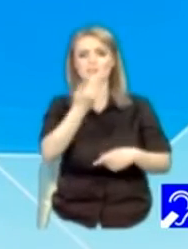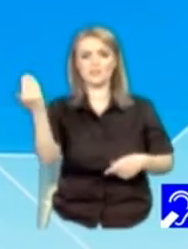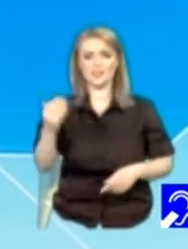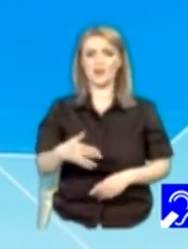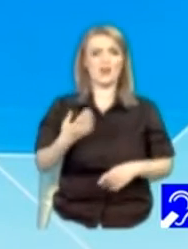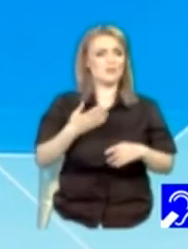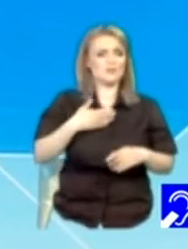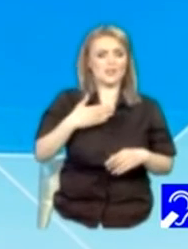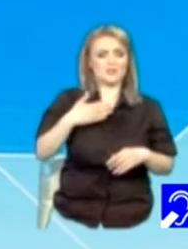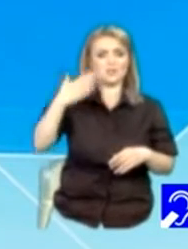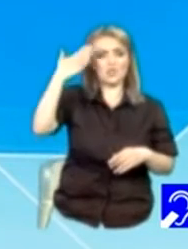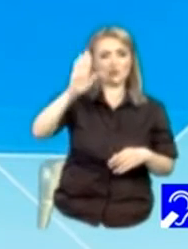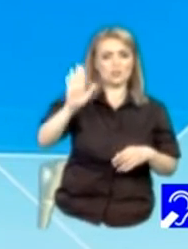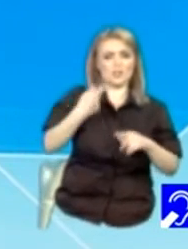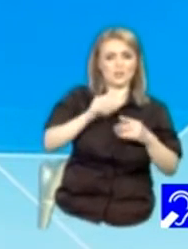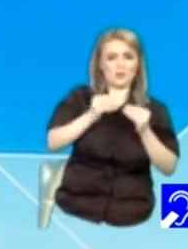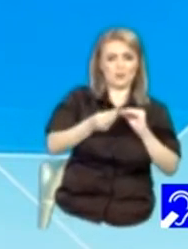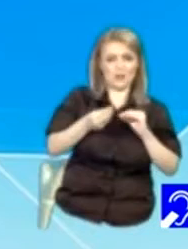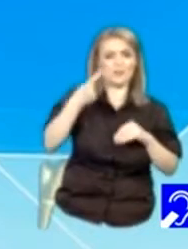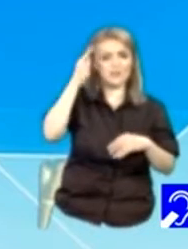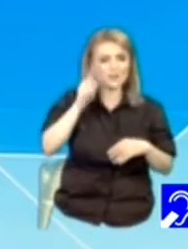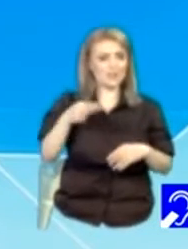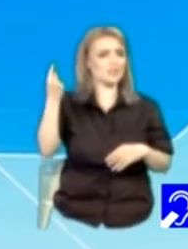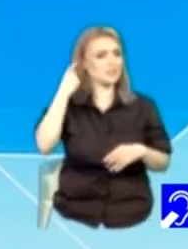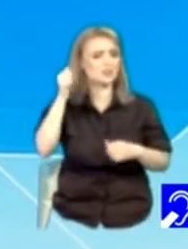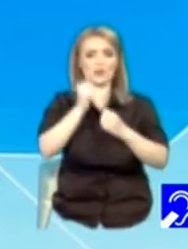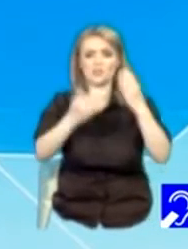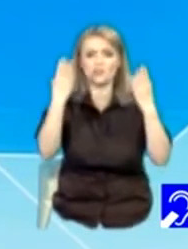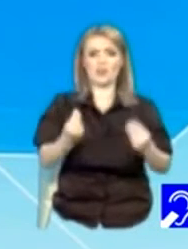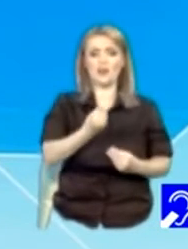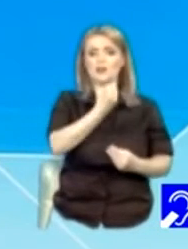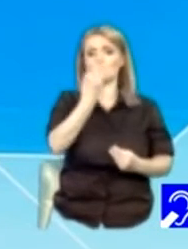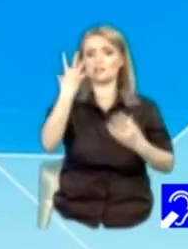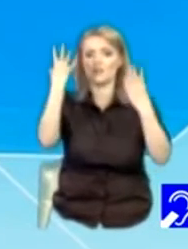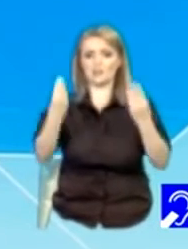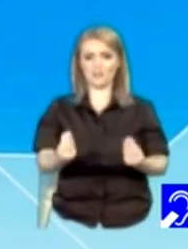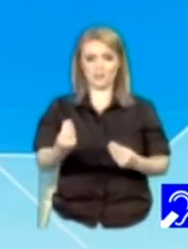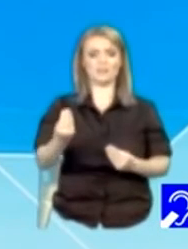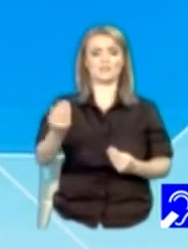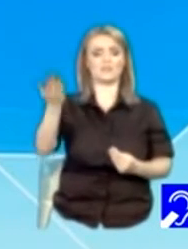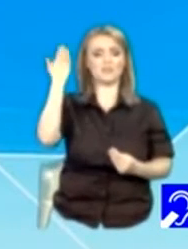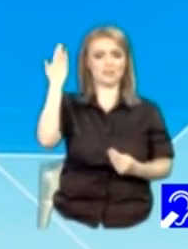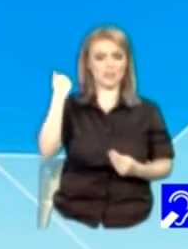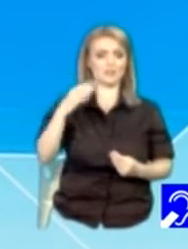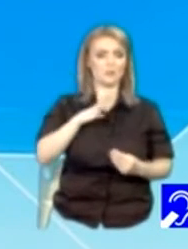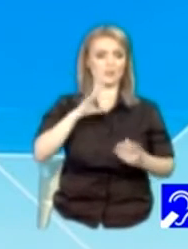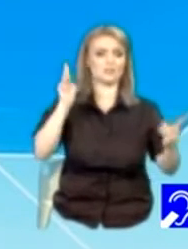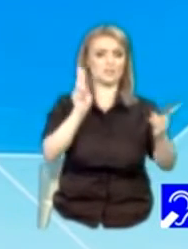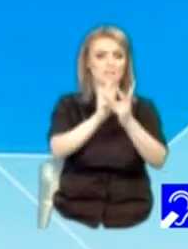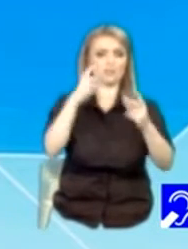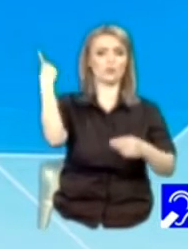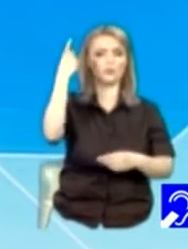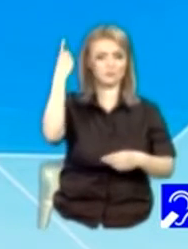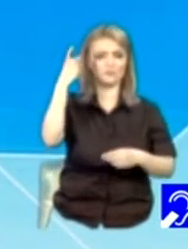probleme pentru că le resimțim inclusiv și noi. Câteva zile în urmă am fost la un producător autohton, la un fermier care, spre